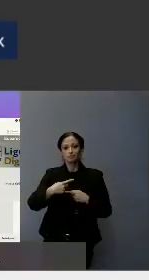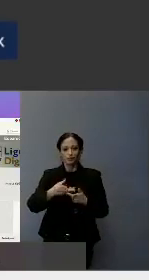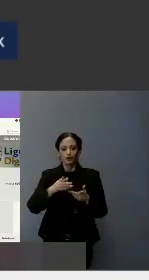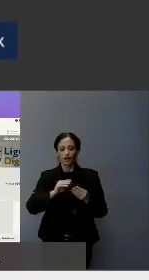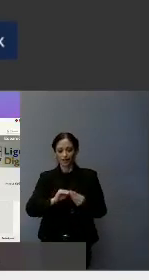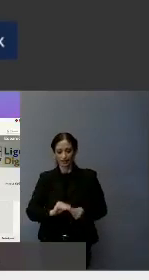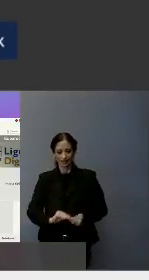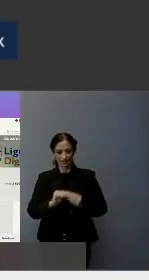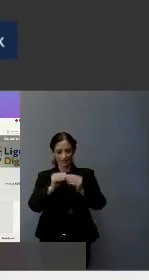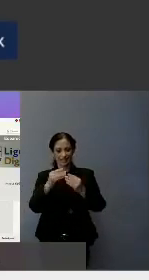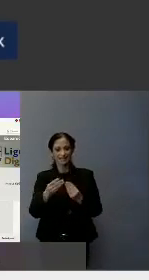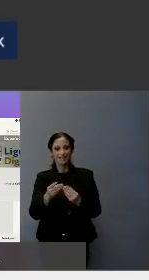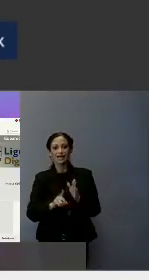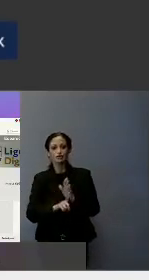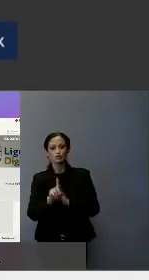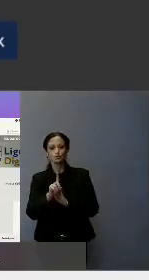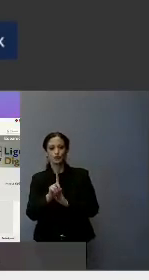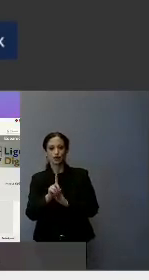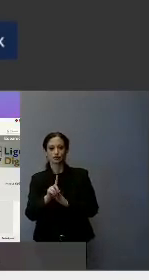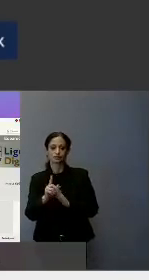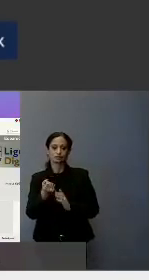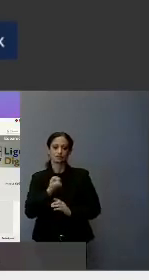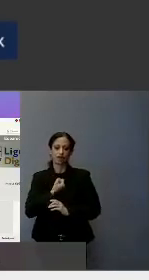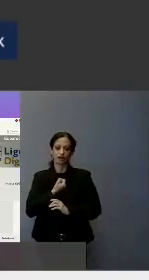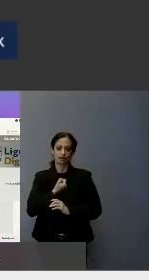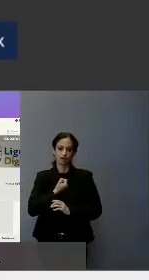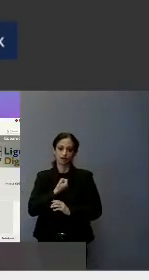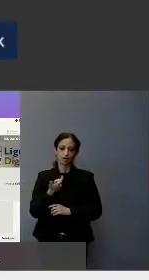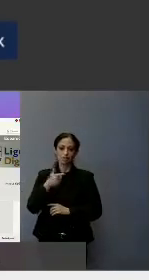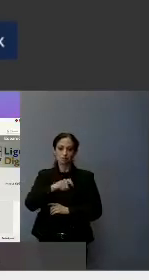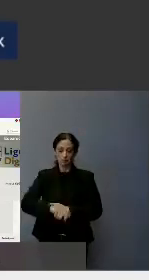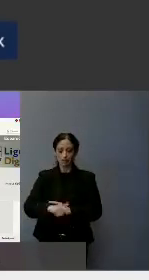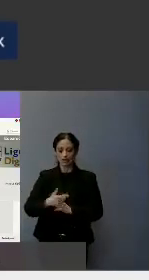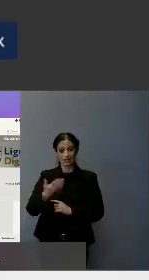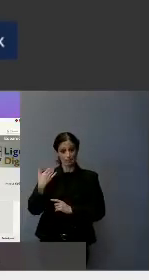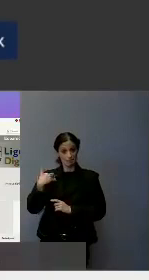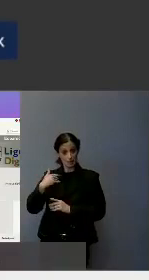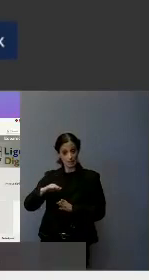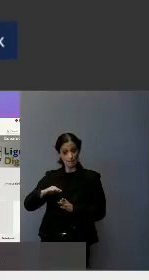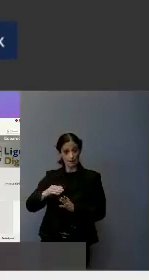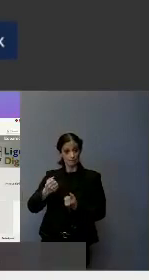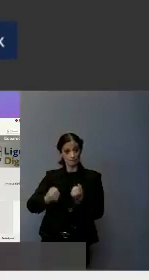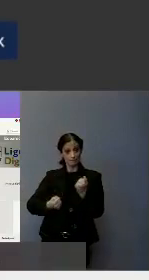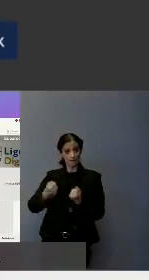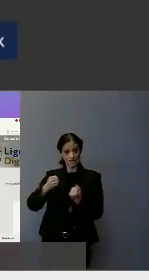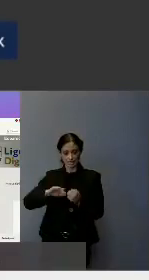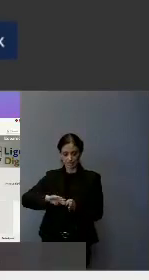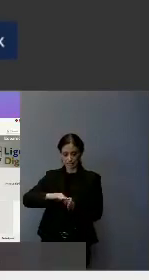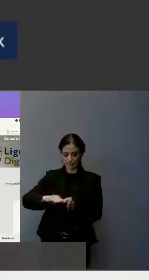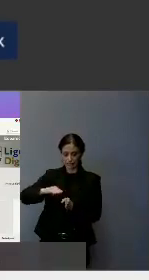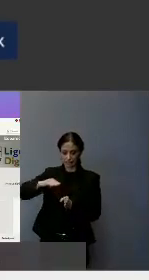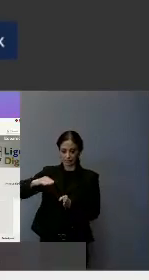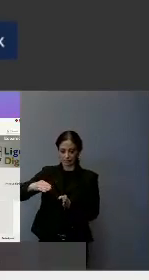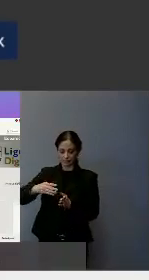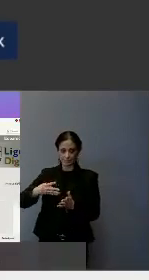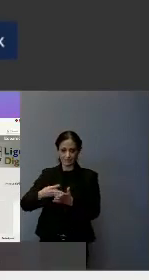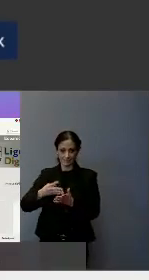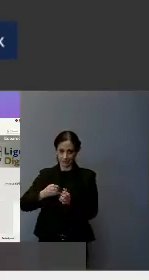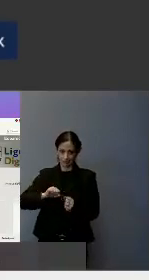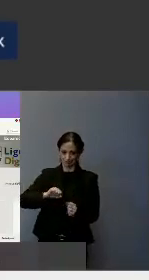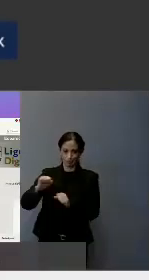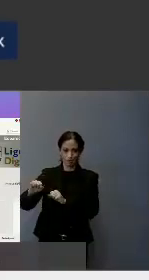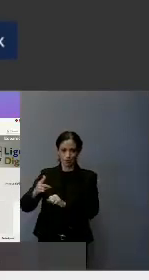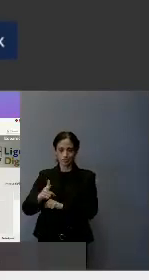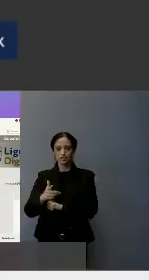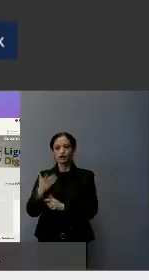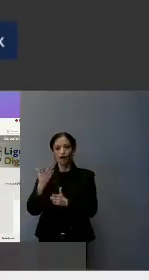clamorosa perché in quel modo le macchine con lo scalino alto prima ci pensavano un po a salire sopra adesso con la rampa che abbatte la